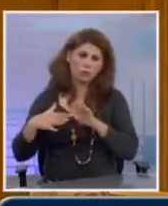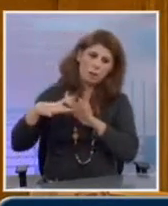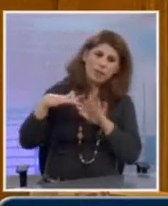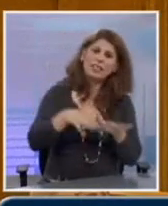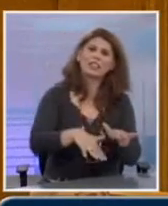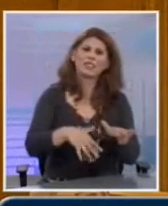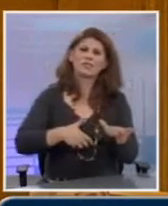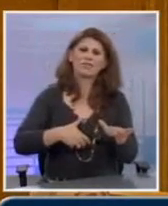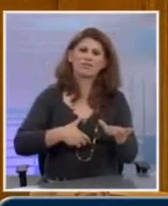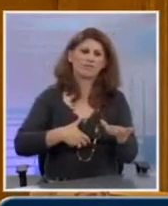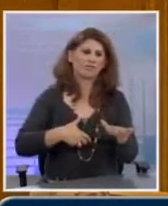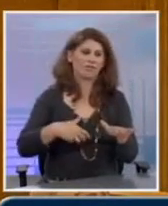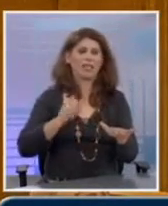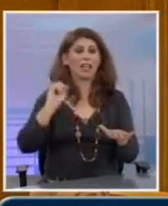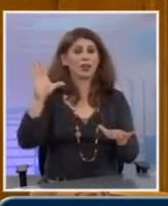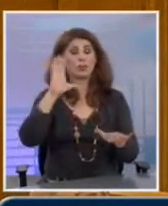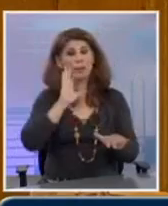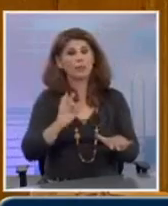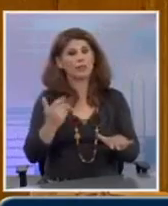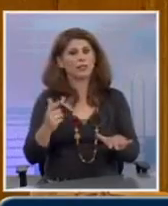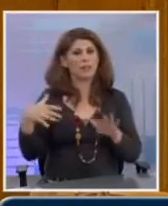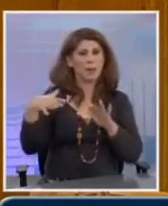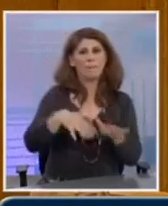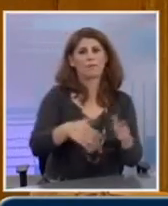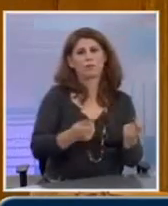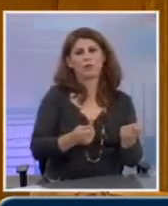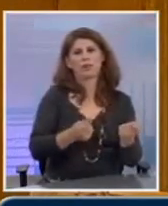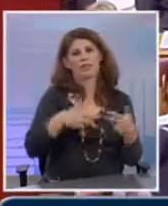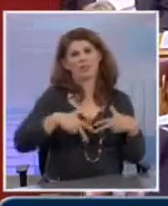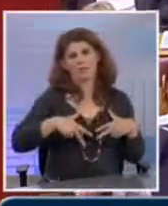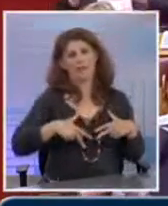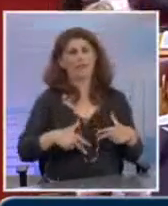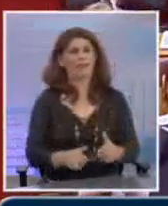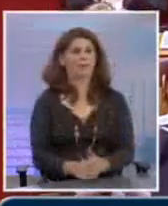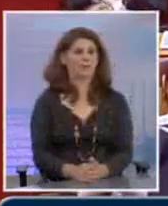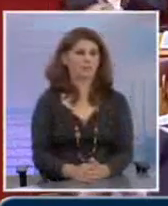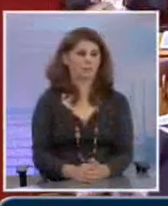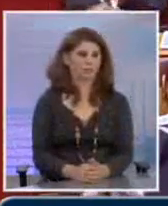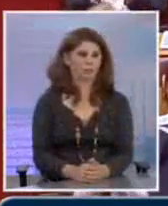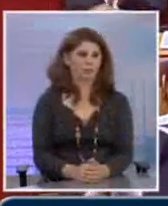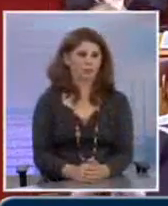τραγελαφική και εκτός πραγματικότητας ήταν και η επίθεση που κάνανε στην κυβέρνηση.